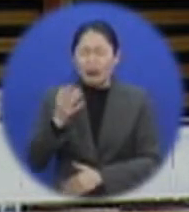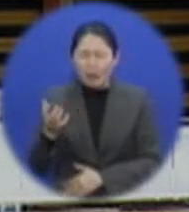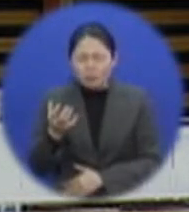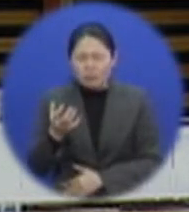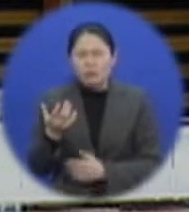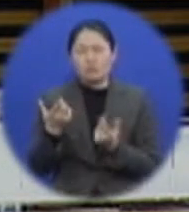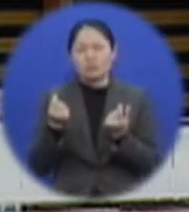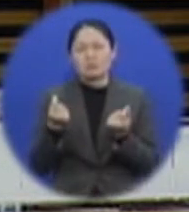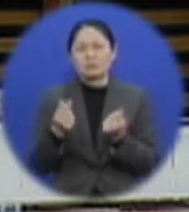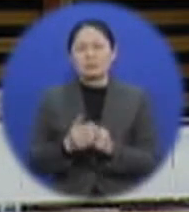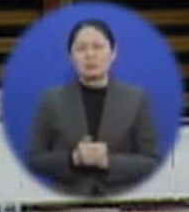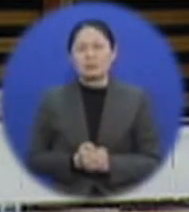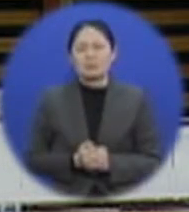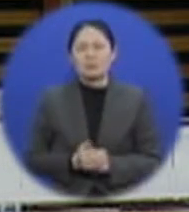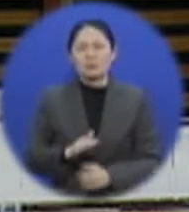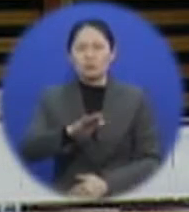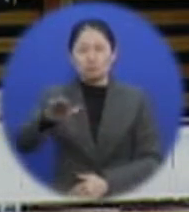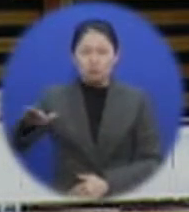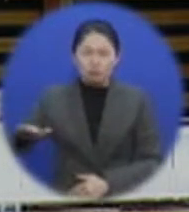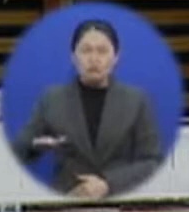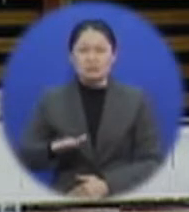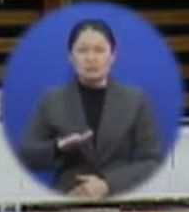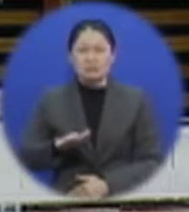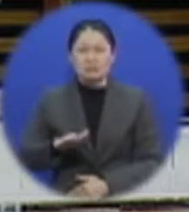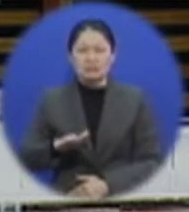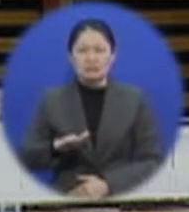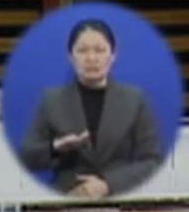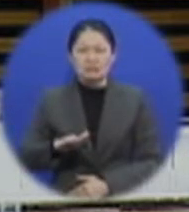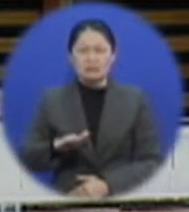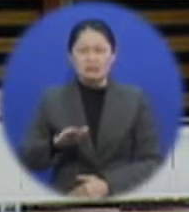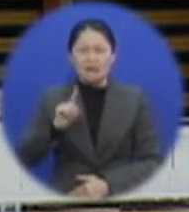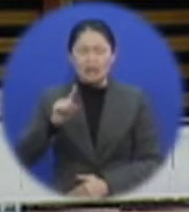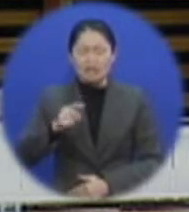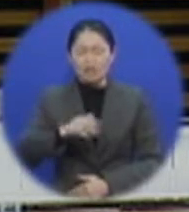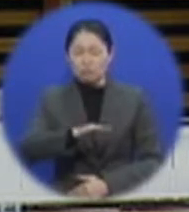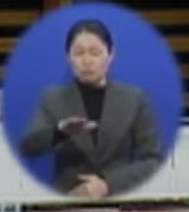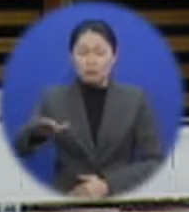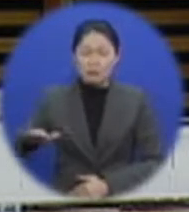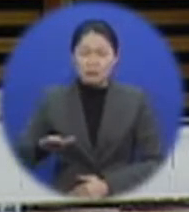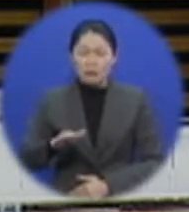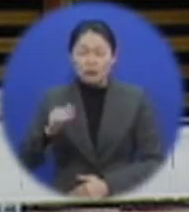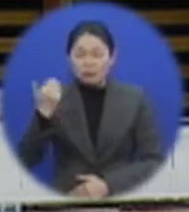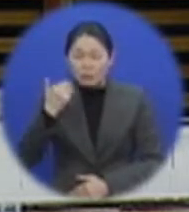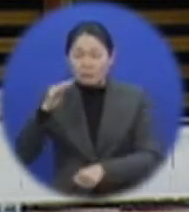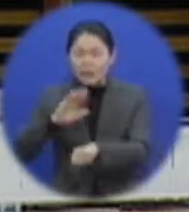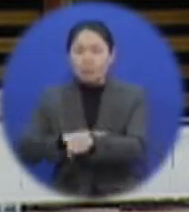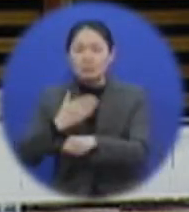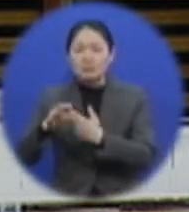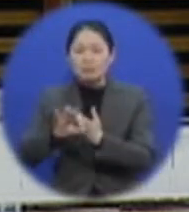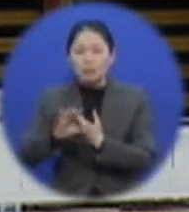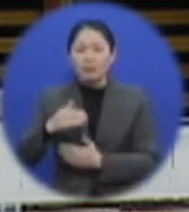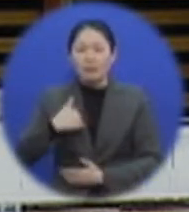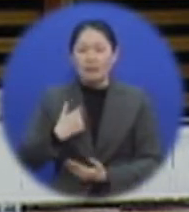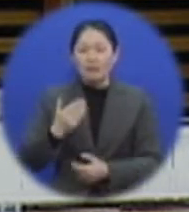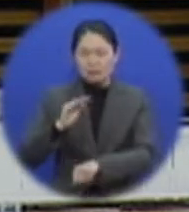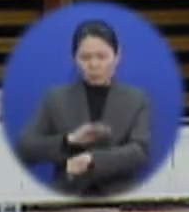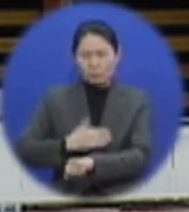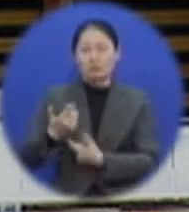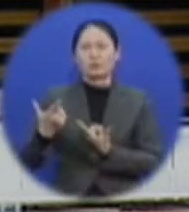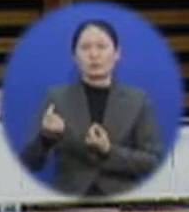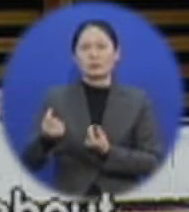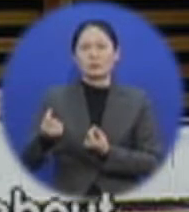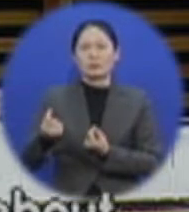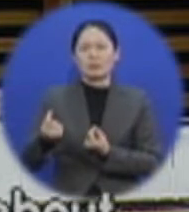거예요 우리 입니다 우리 누가 잘못했다면 그 내가 잘못한 것과 같은 거죠